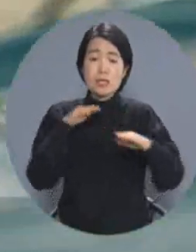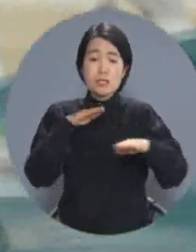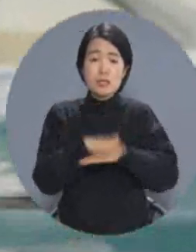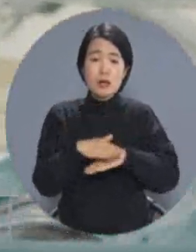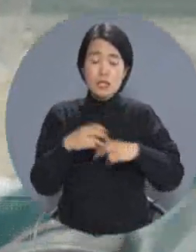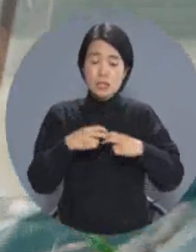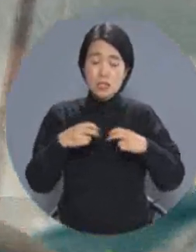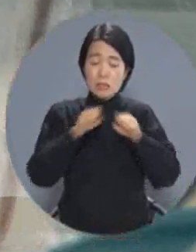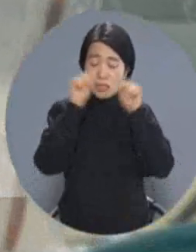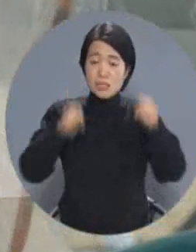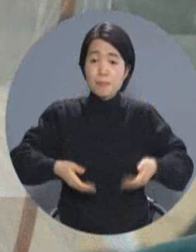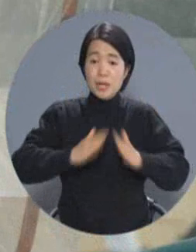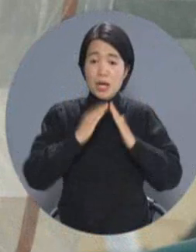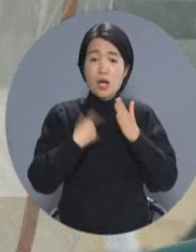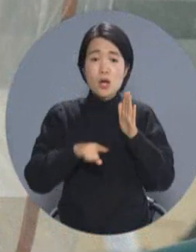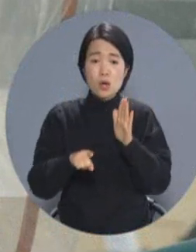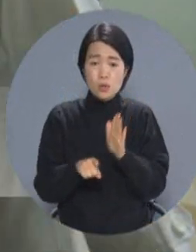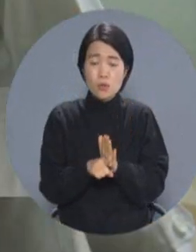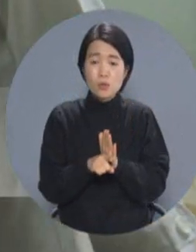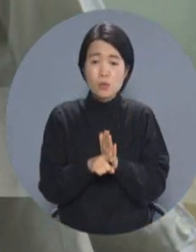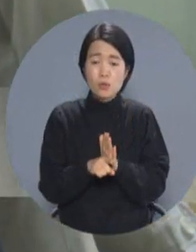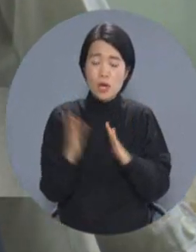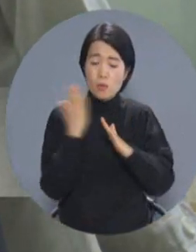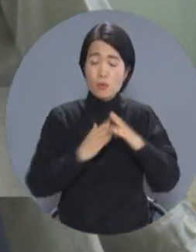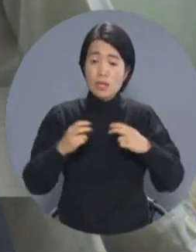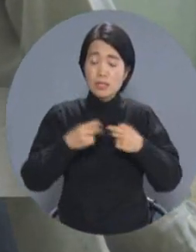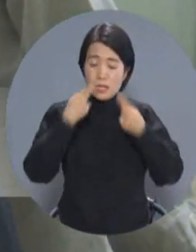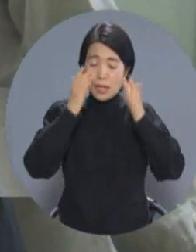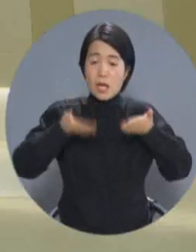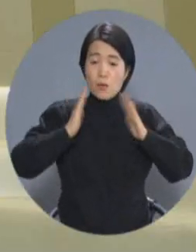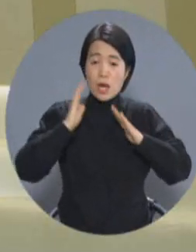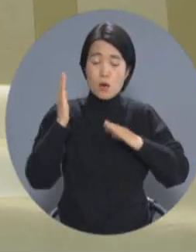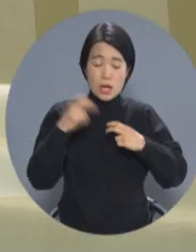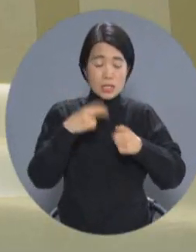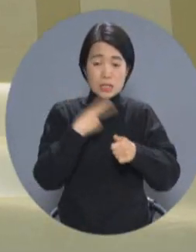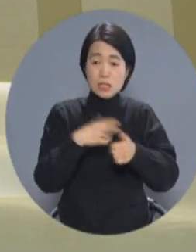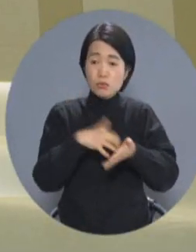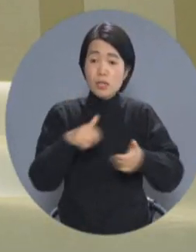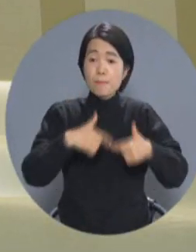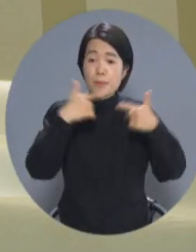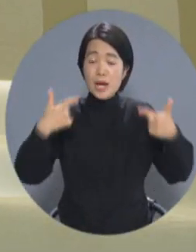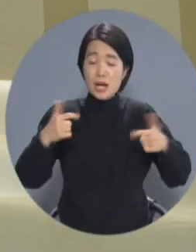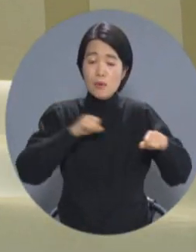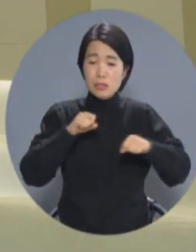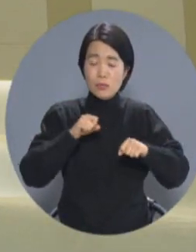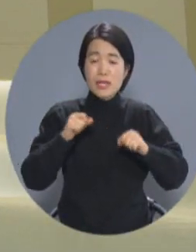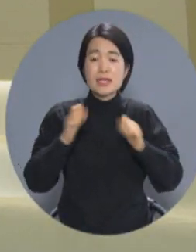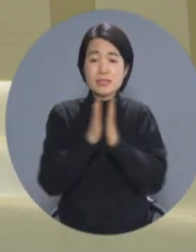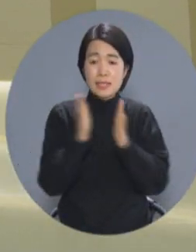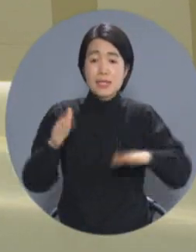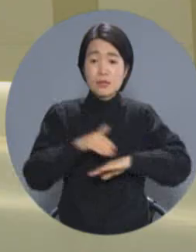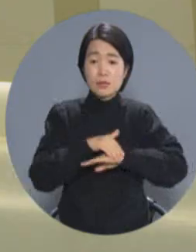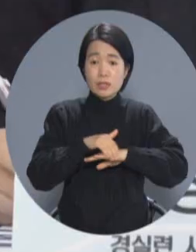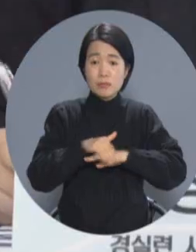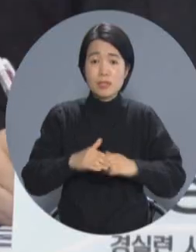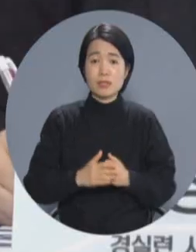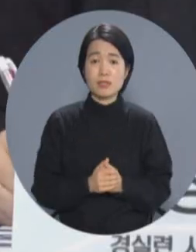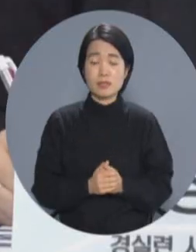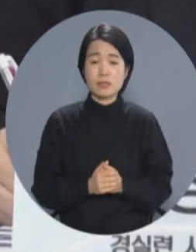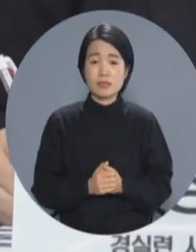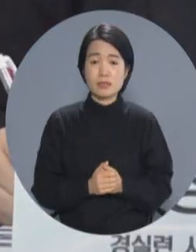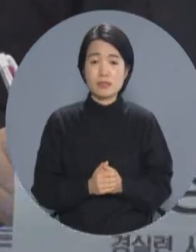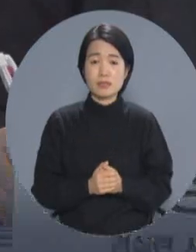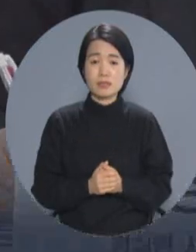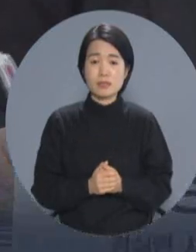완결형 의료체계 구축을 위해 공공의대 신설과 의대 정원 확대 운동에 나설 계획입니다 뭐